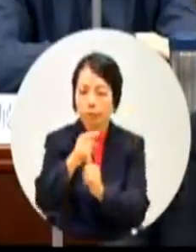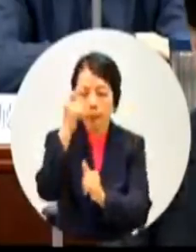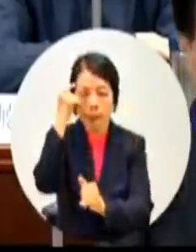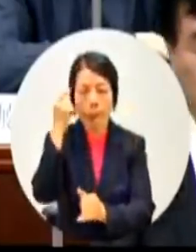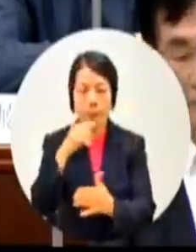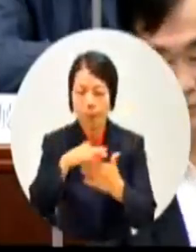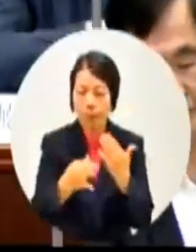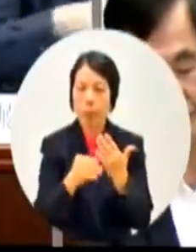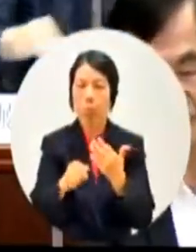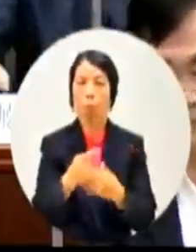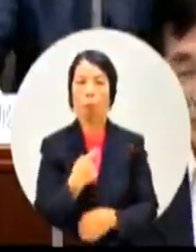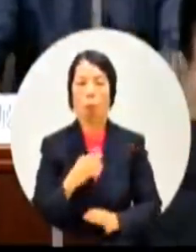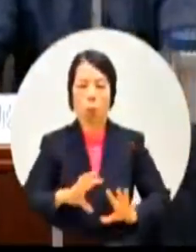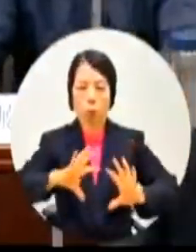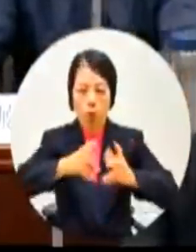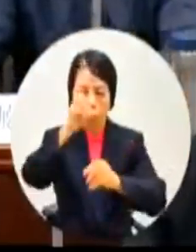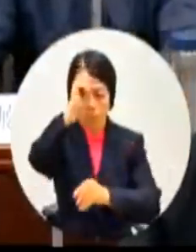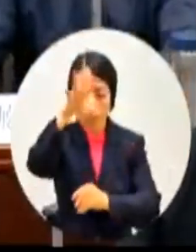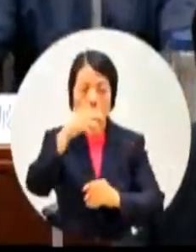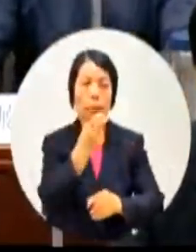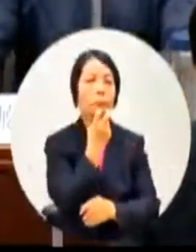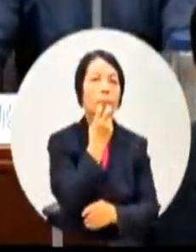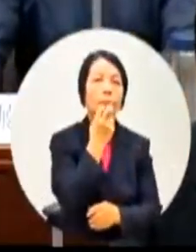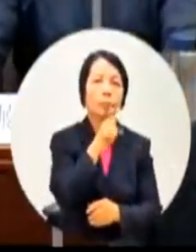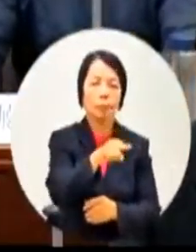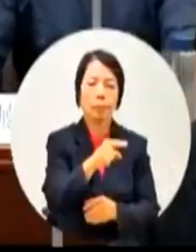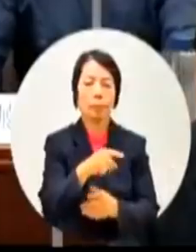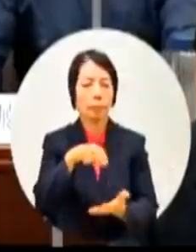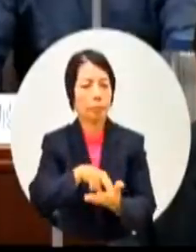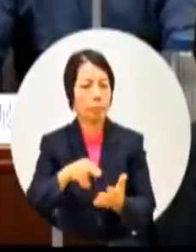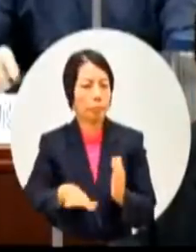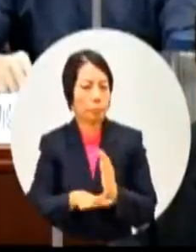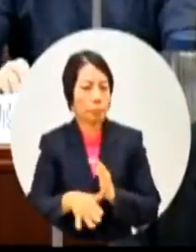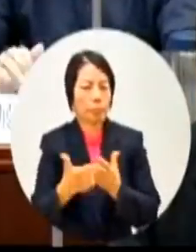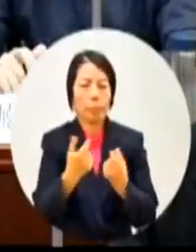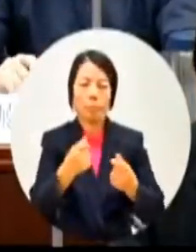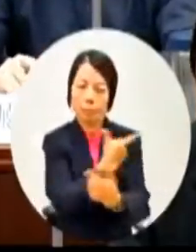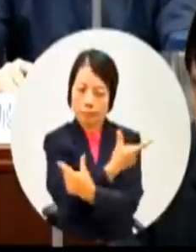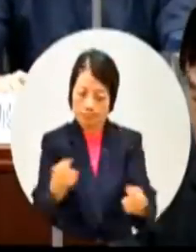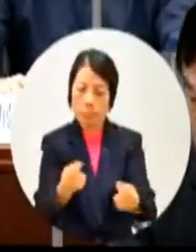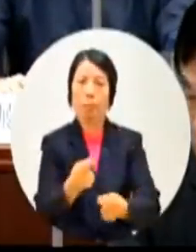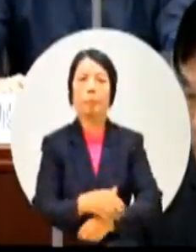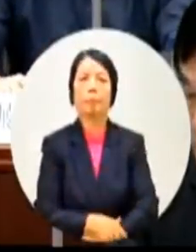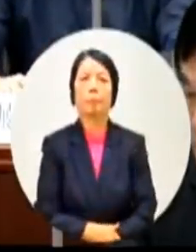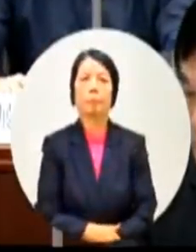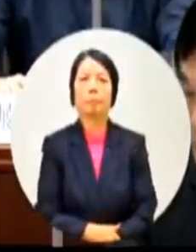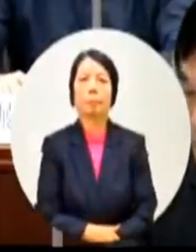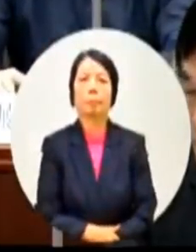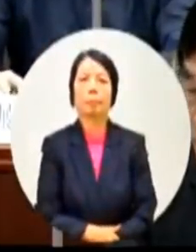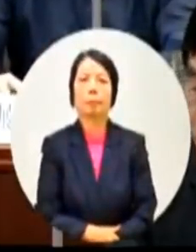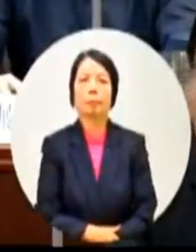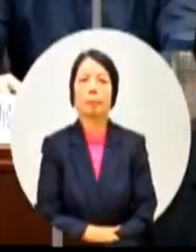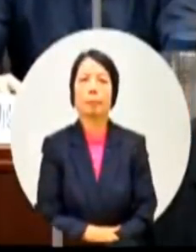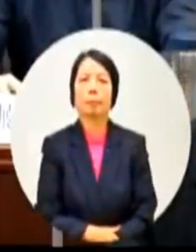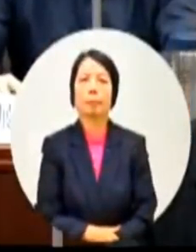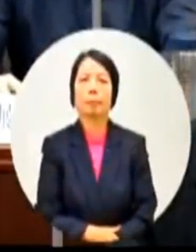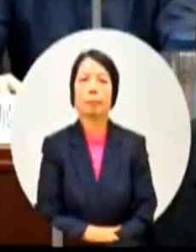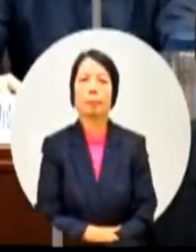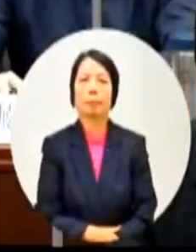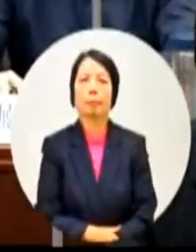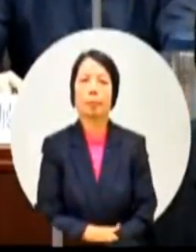的党中央的立场是一致的啊。这个九二共识的，我是九二共识的坚定的支持